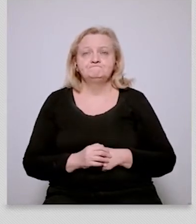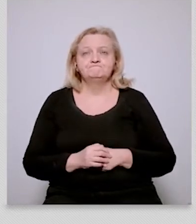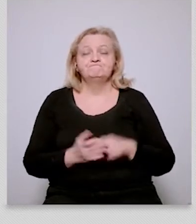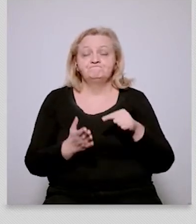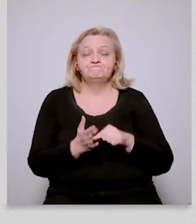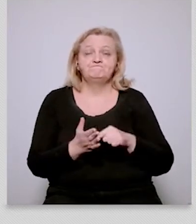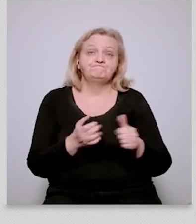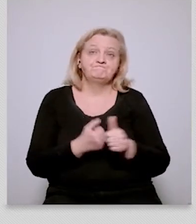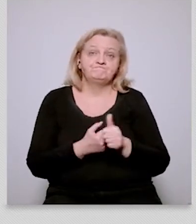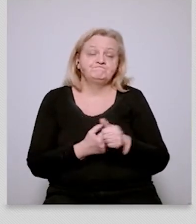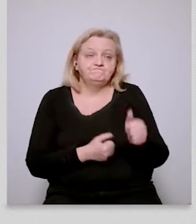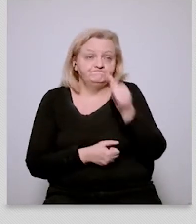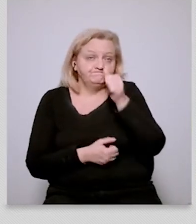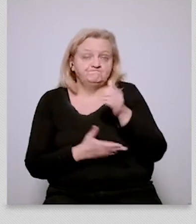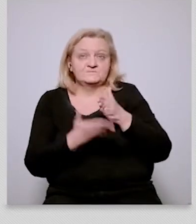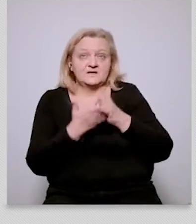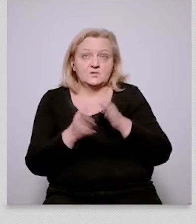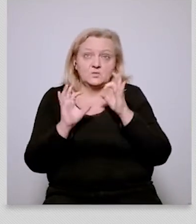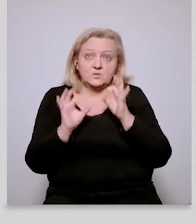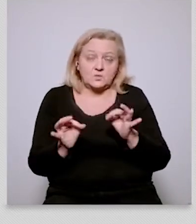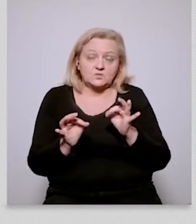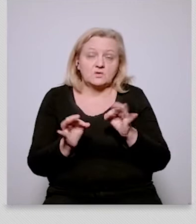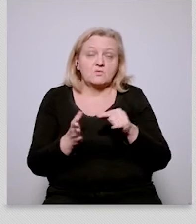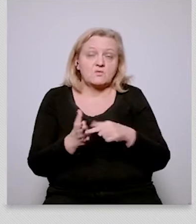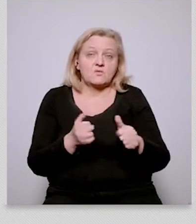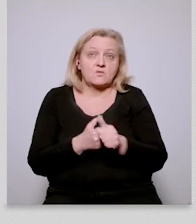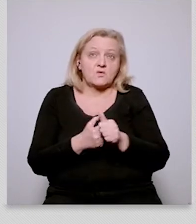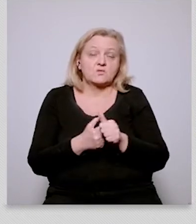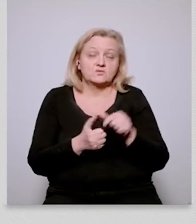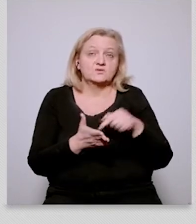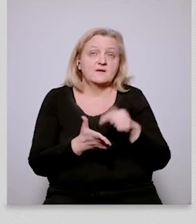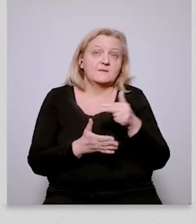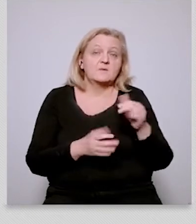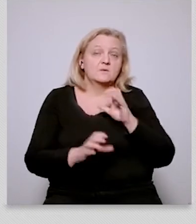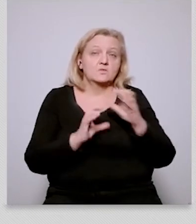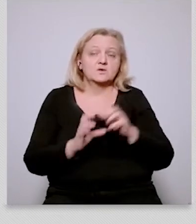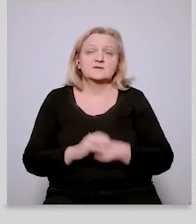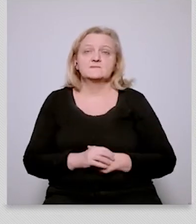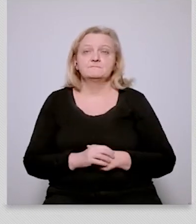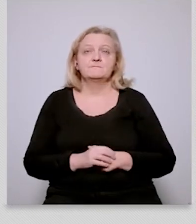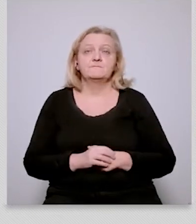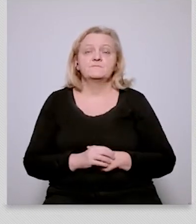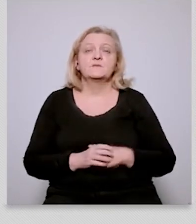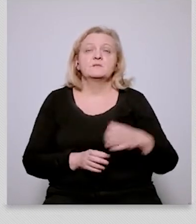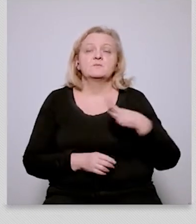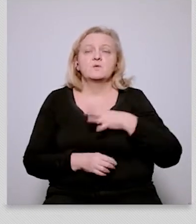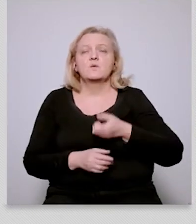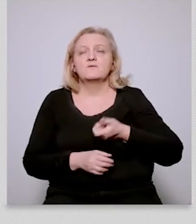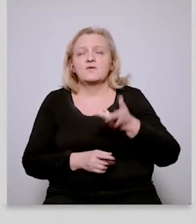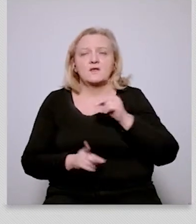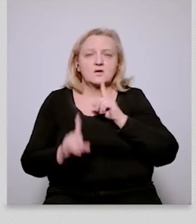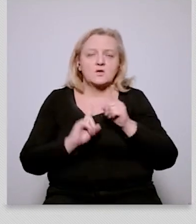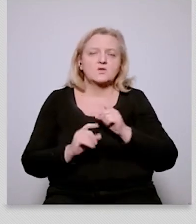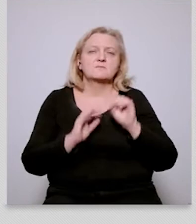nie radzi sobie tak dobrze, jeżeli chodzi przynajmniej o komunikację. Mieliśmy wiele rozmów w różnych